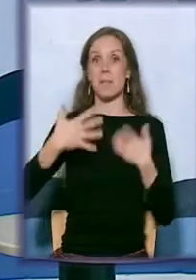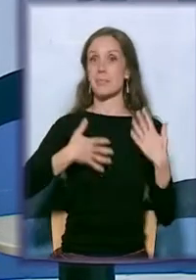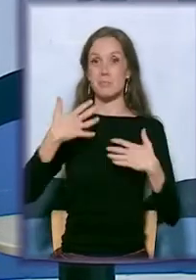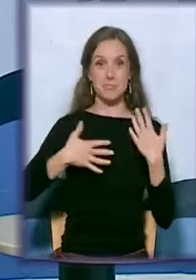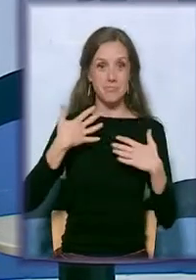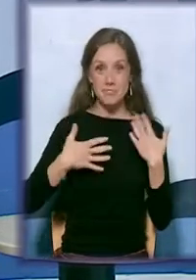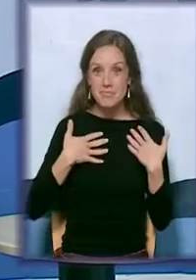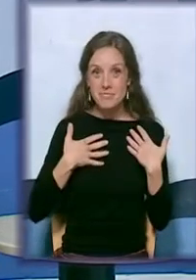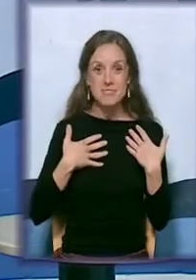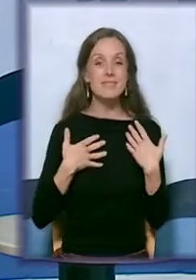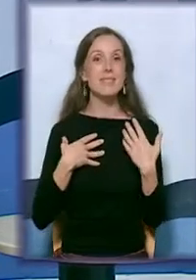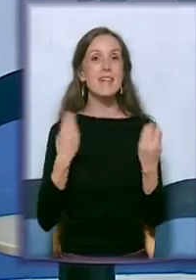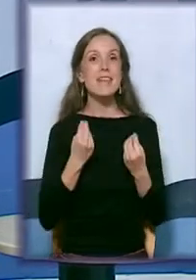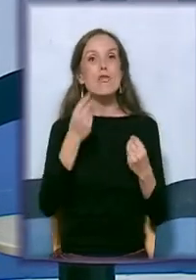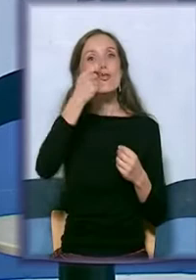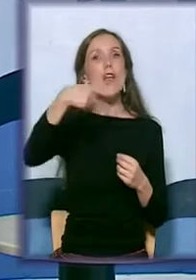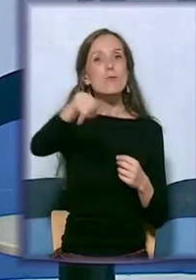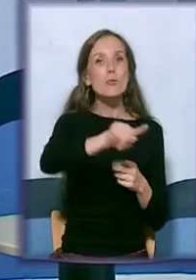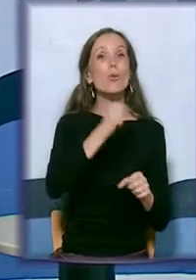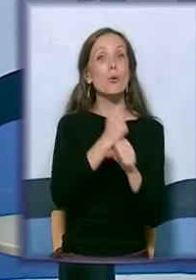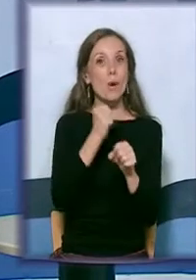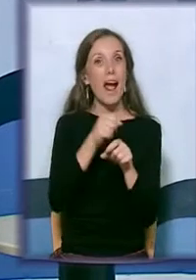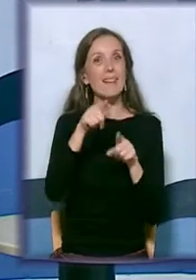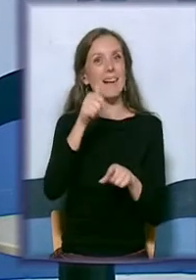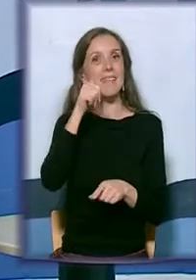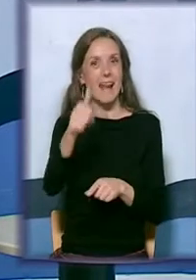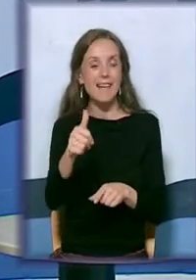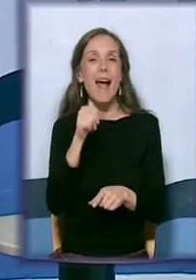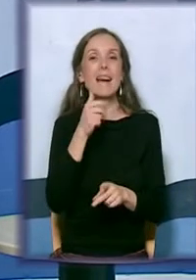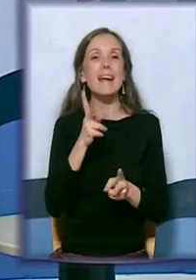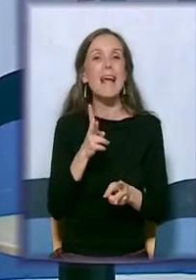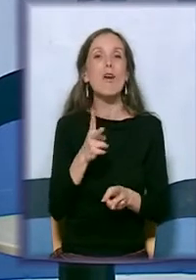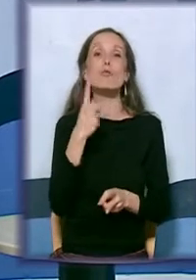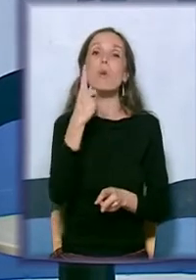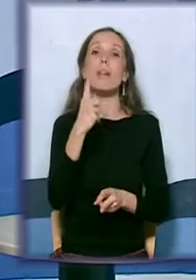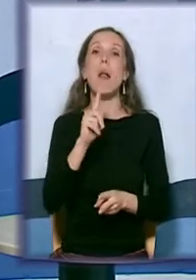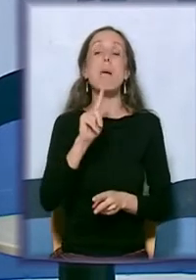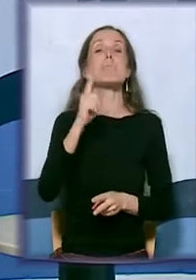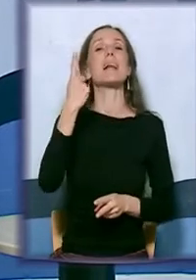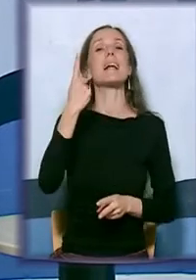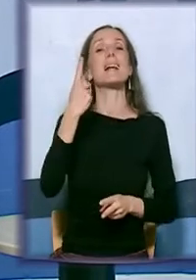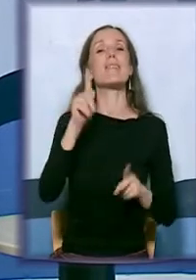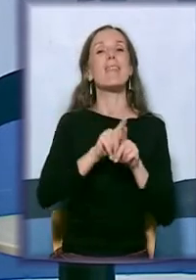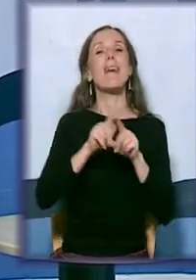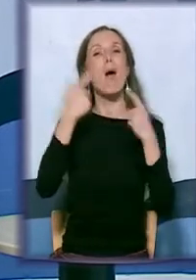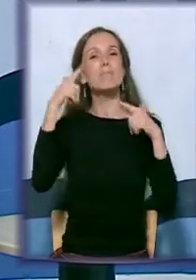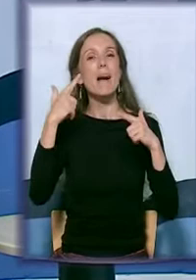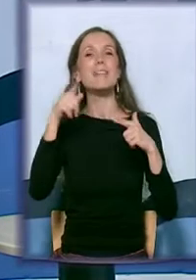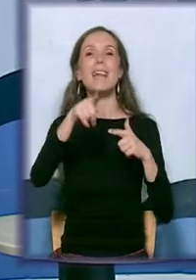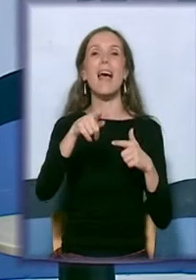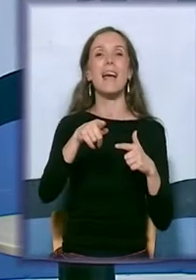što jesu ti ljudi uradili taj dan i način na koji su jedan prvi bazar zdravlja posvetili